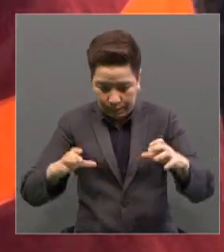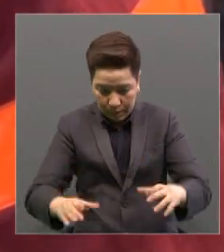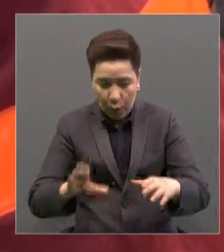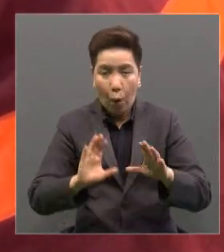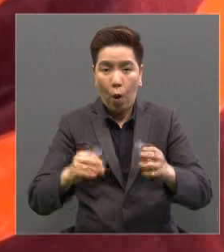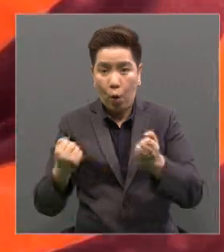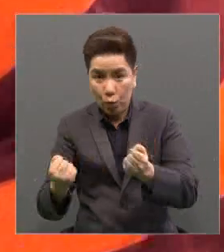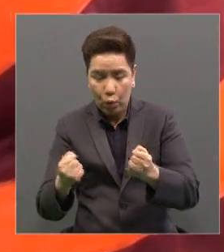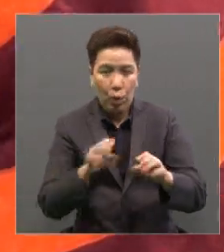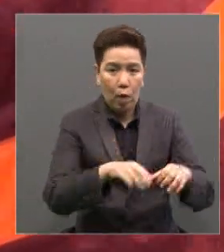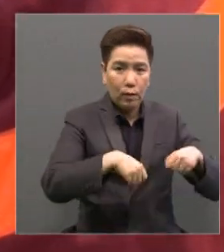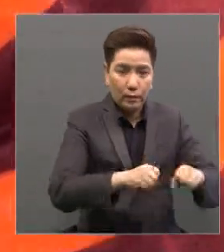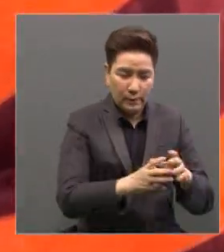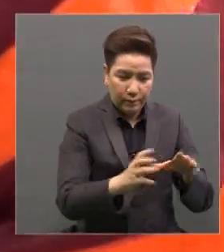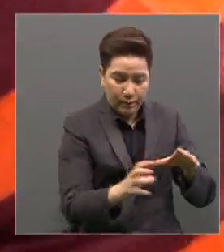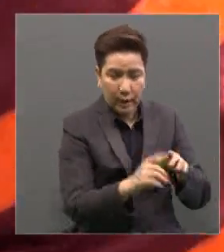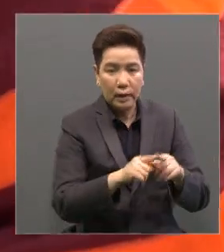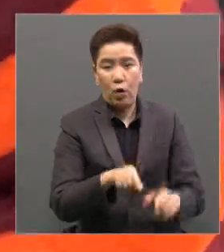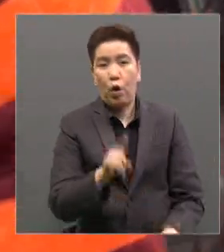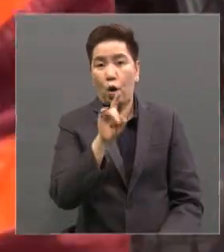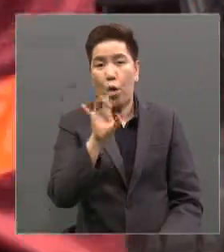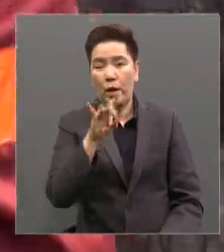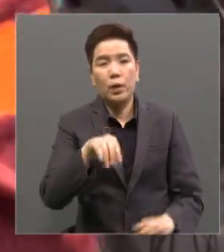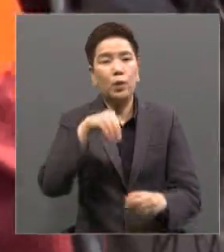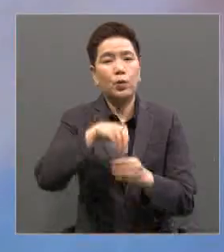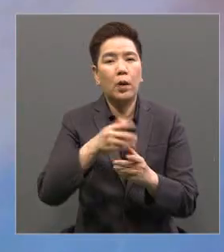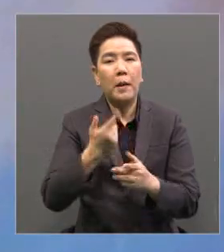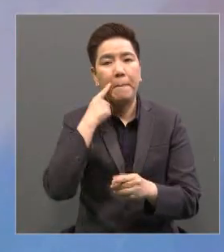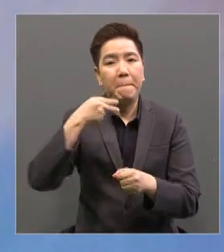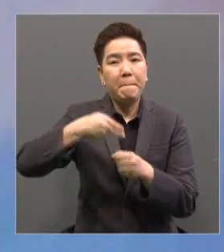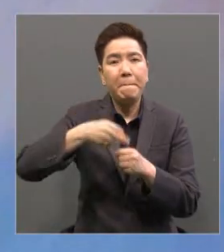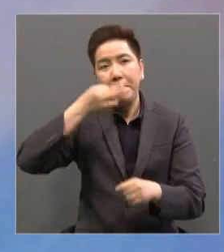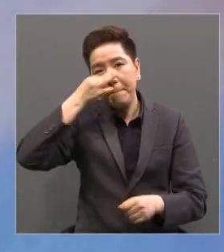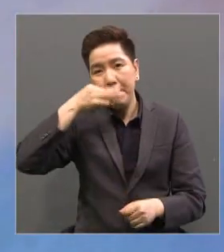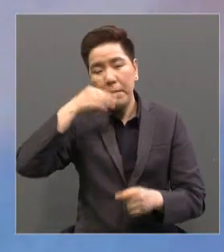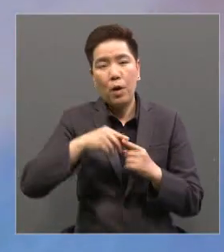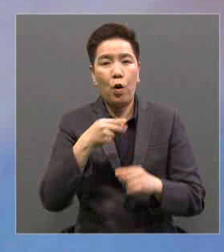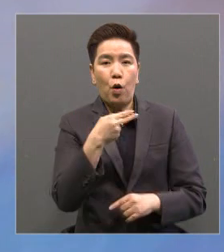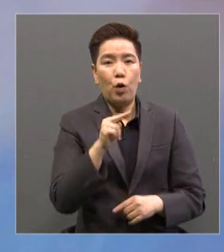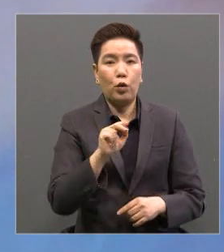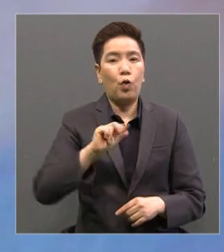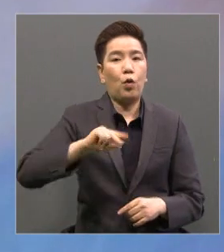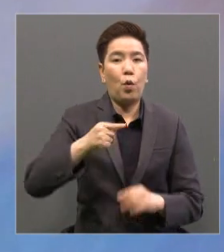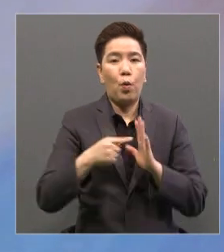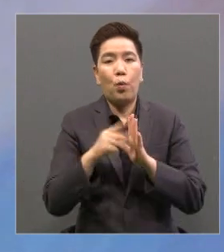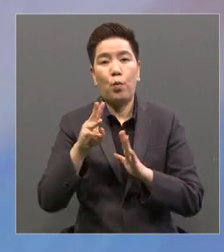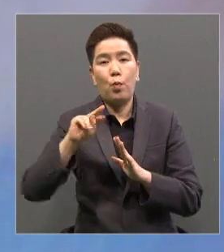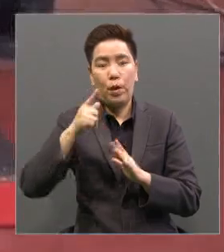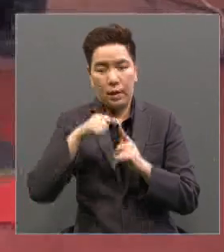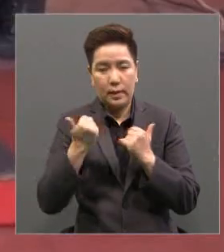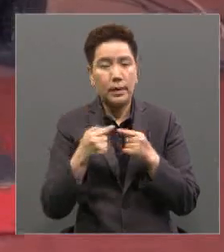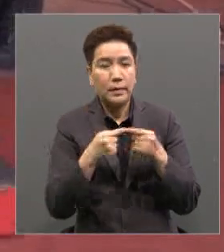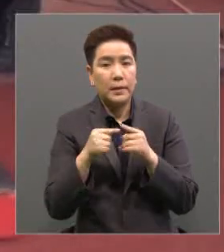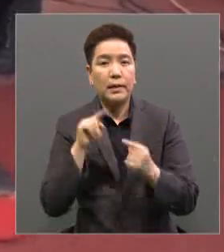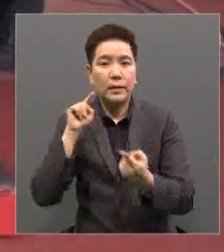ด้วยนะครับสำหรับศูนย์ที่จังหวัดร้อยเอ็ดเนี่ยอยู่ที่บริเวณปั๊มปตทตำบลหนองแวงอำเภอเมืองร้อยเอ็ดจะเปิดให้บริการไป